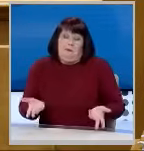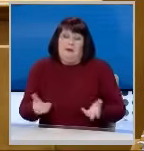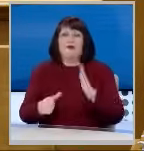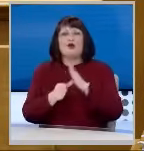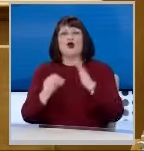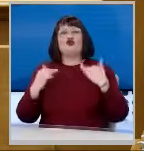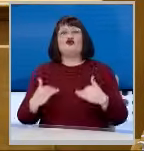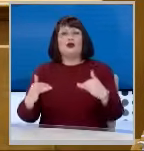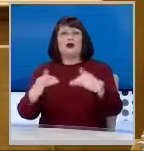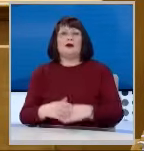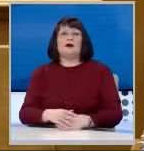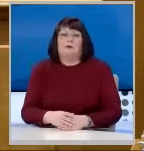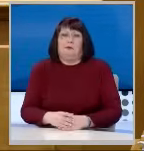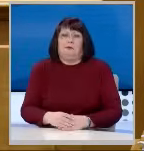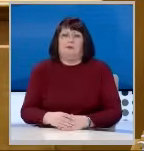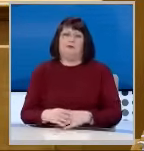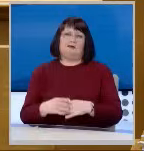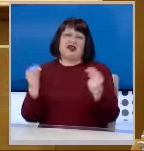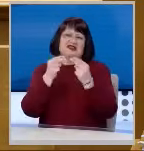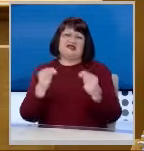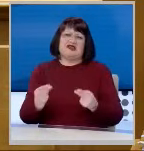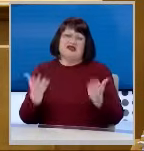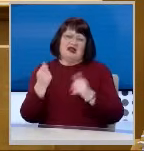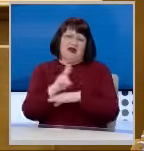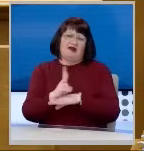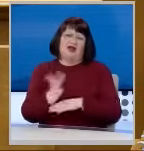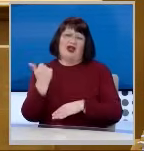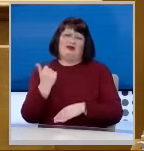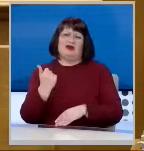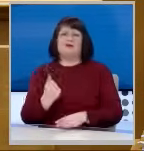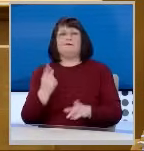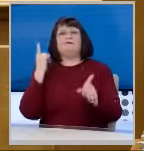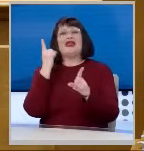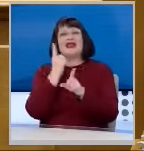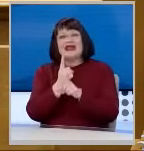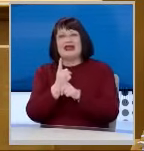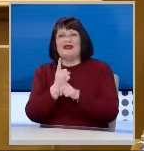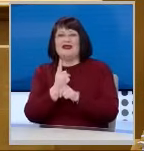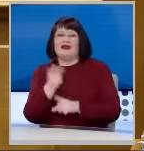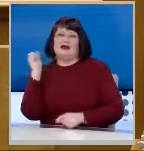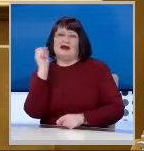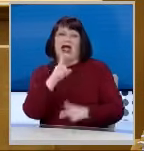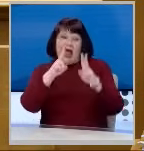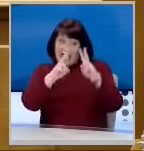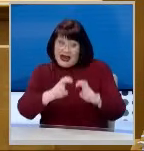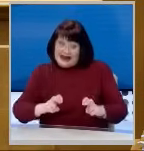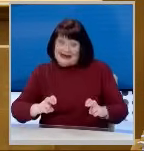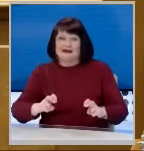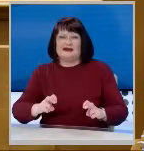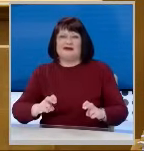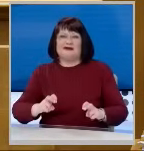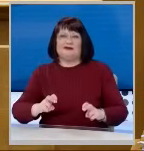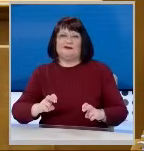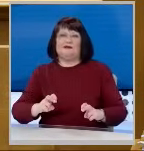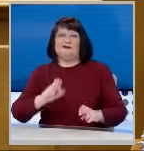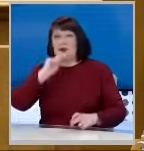βουλής ότι δεν τα έχει παραλάβει τα έγγραφα και το ειδικά απεσταλμένο από τον ανακριτή ανακριτικό και